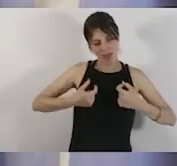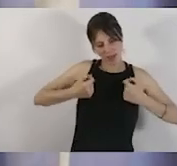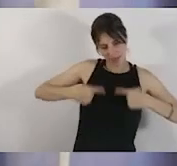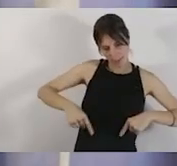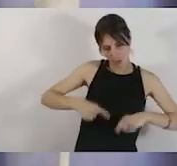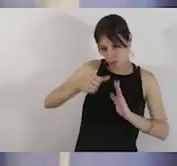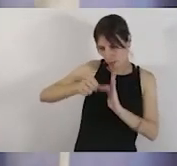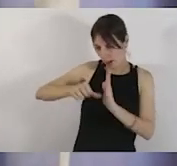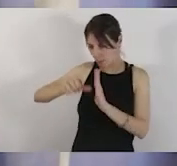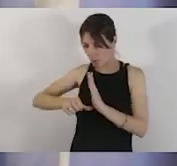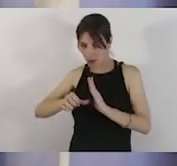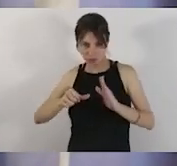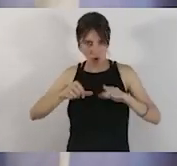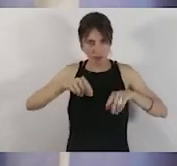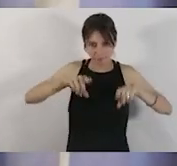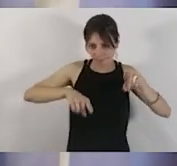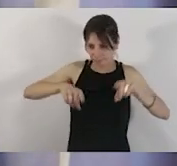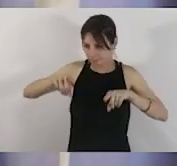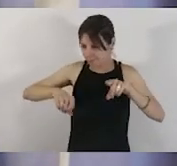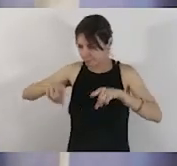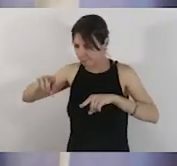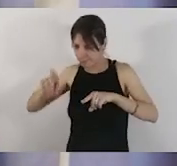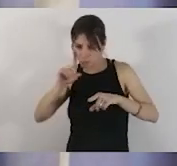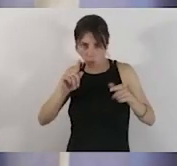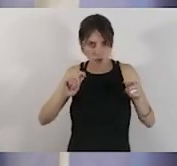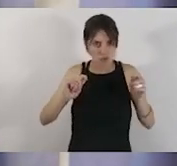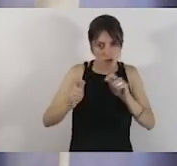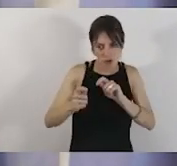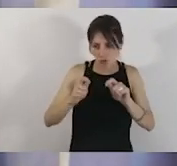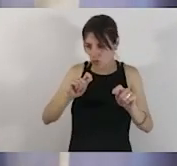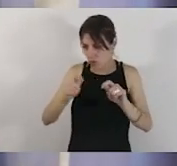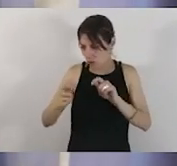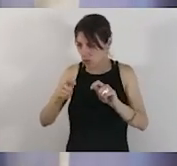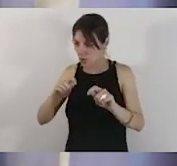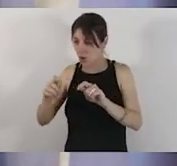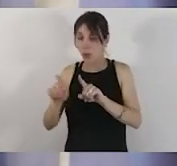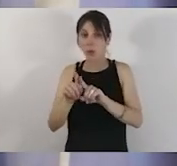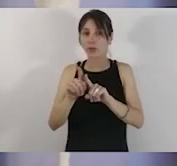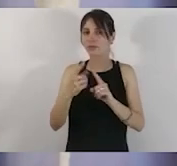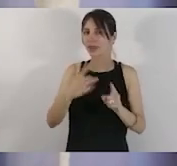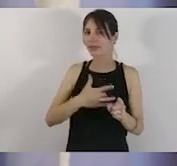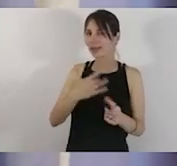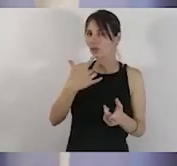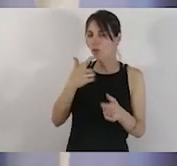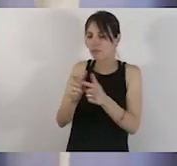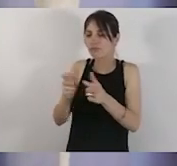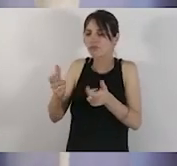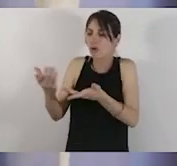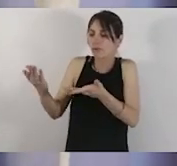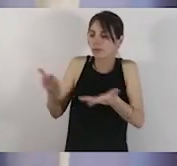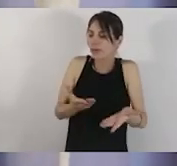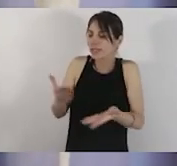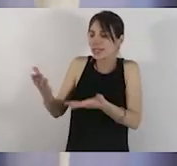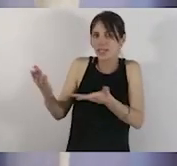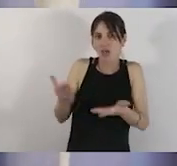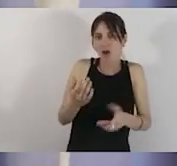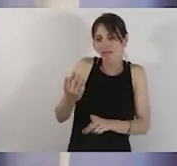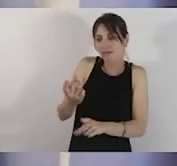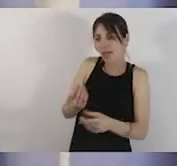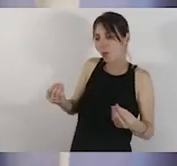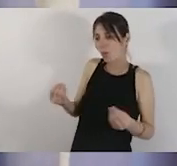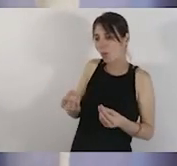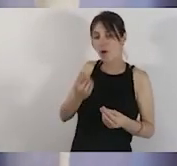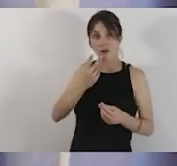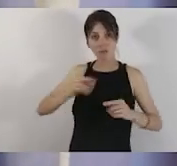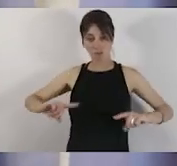mois par mois. Et puis, ce qui est intéressant, c'est l'origine des fournisseurs, où l'on voit, vous avez de cartographier. En fait,